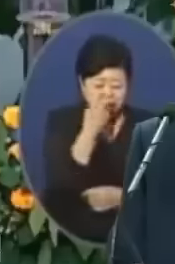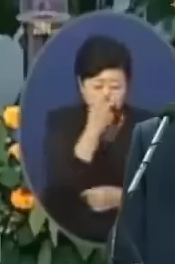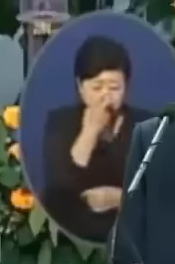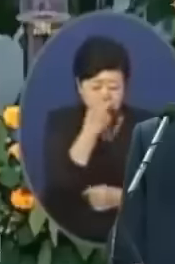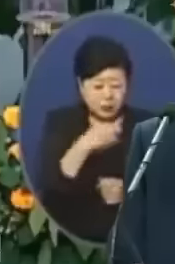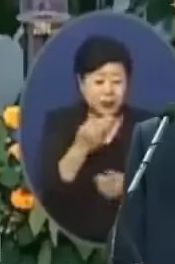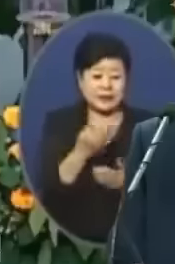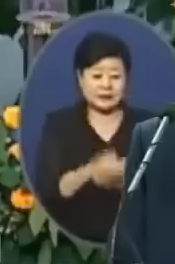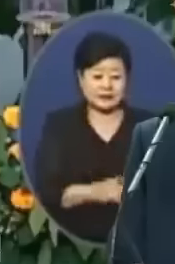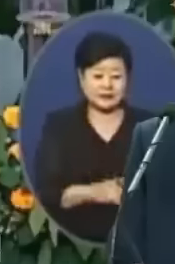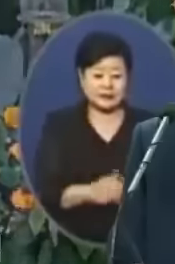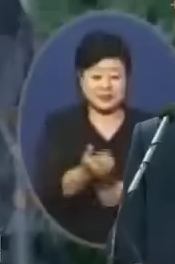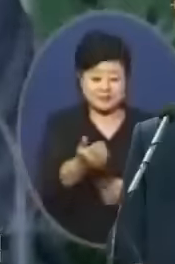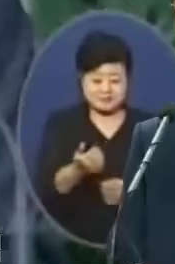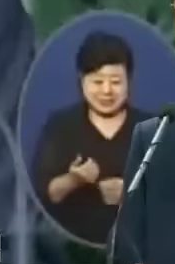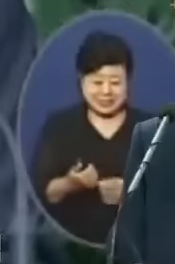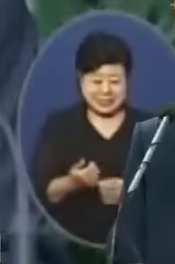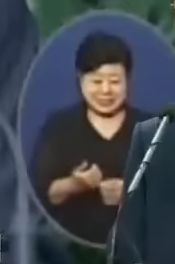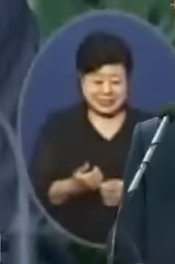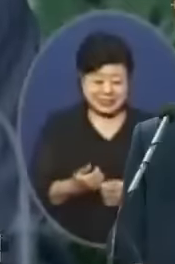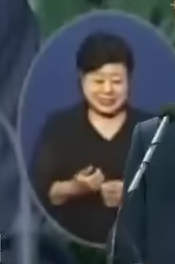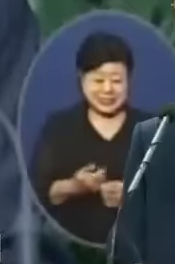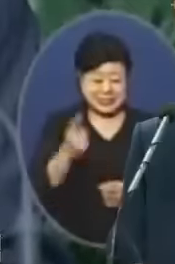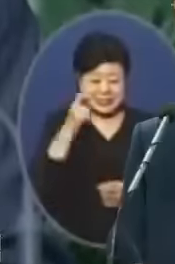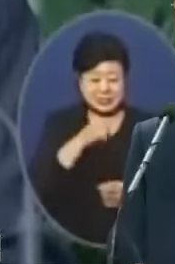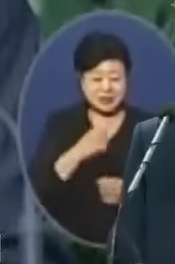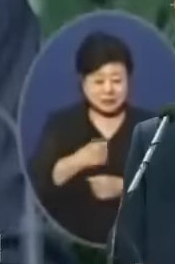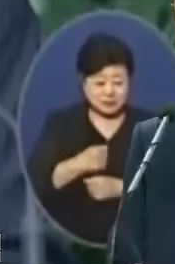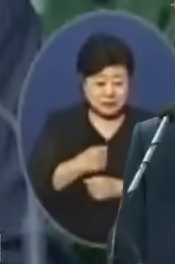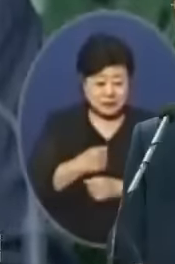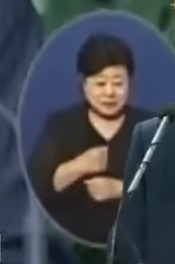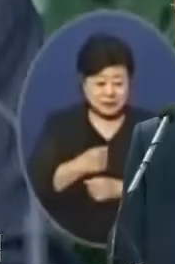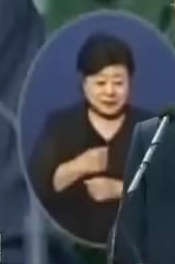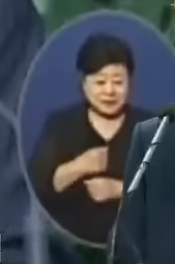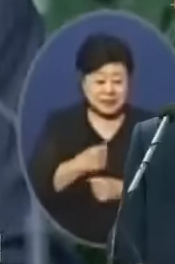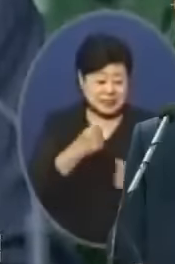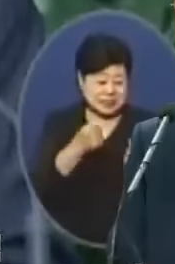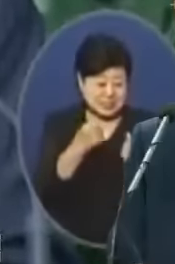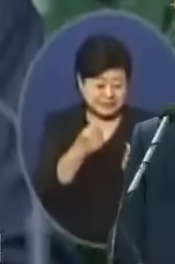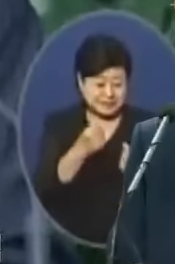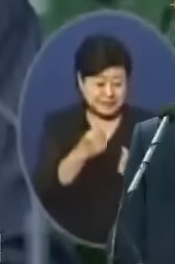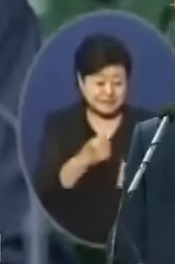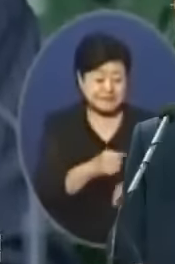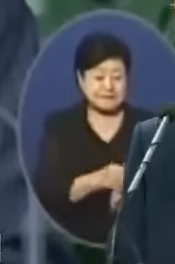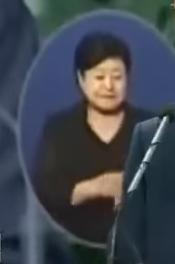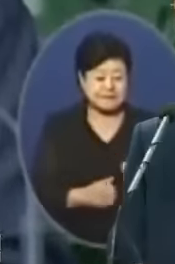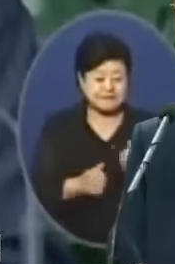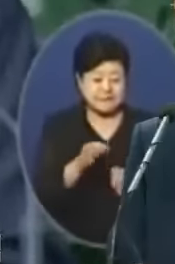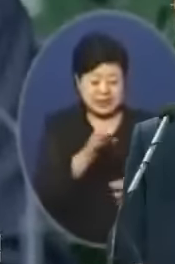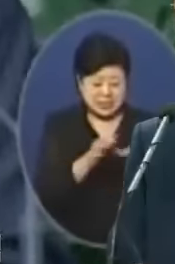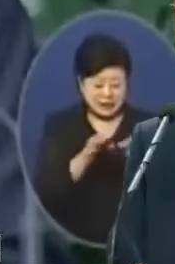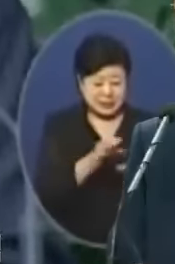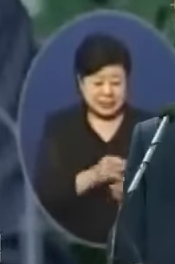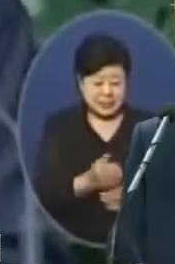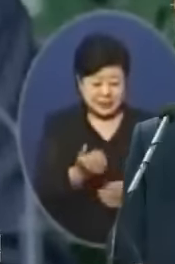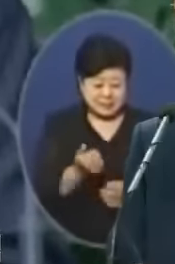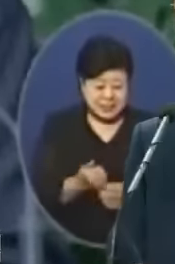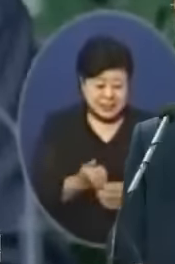보낸 것은 미리 적군의 군사력이나 경제력을 계산해